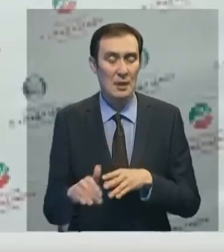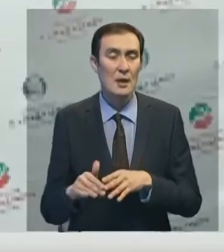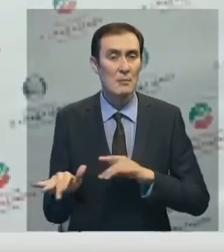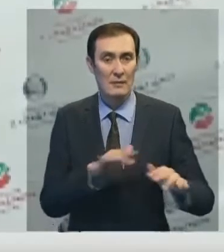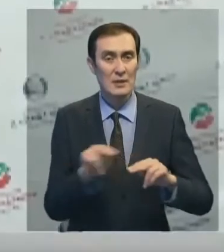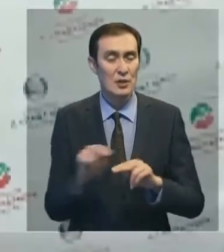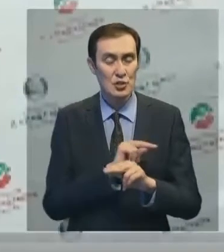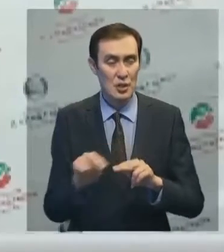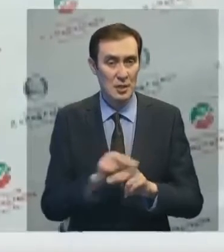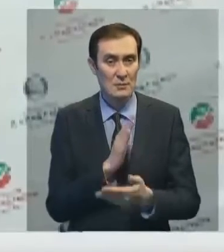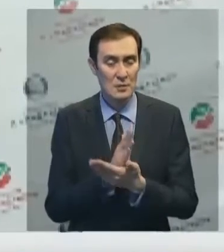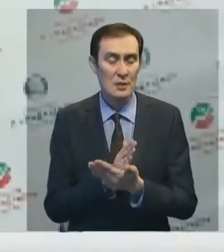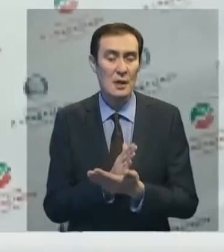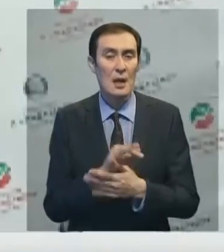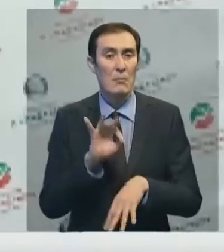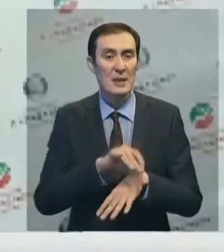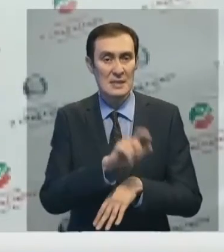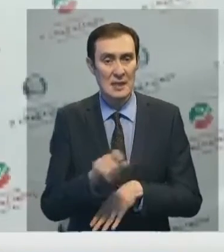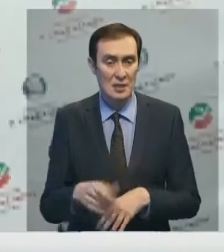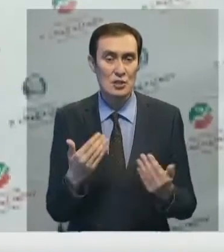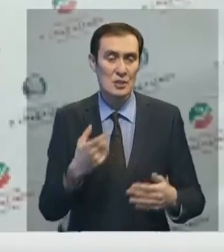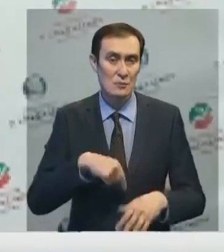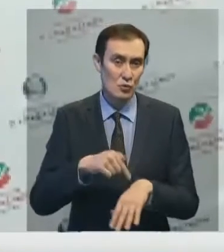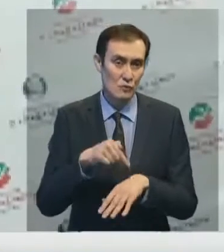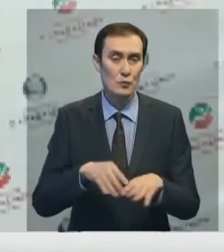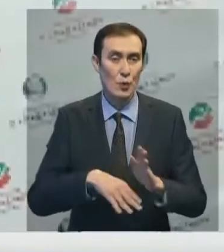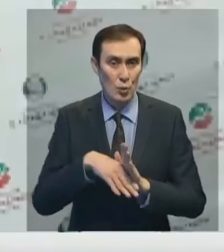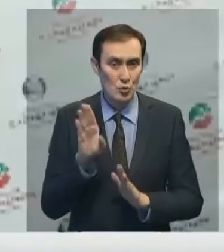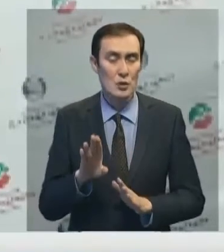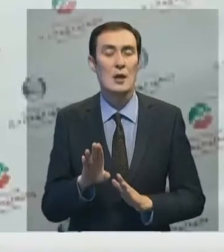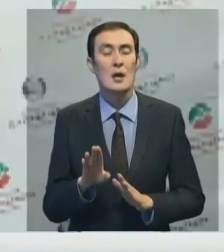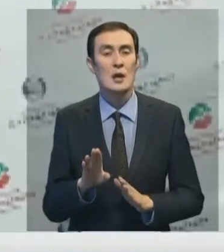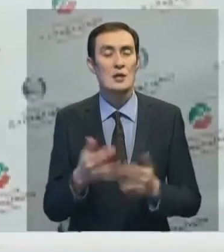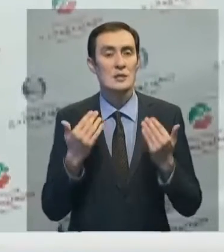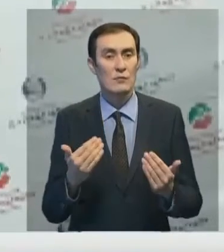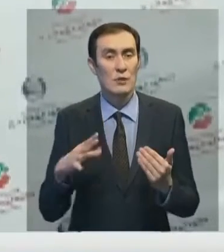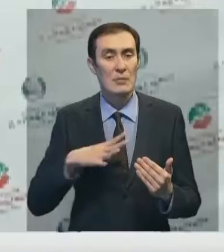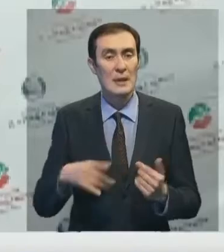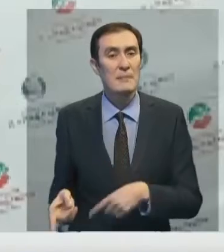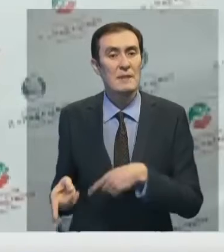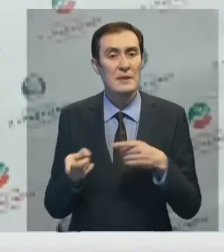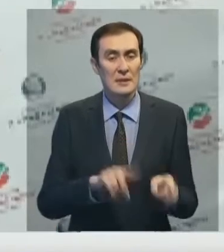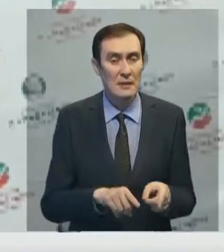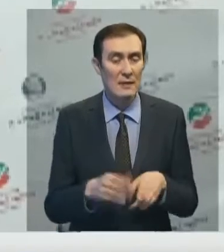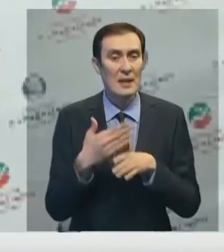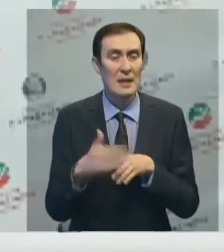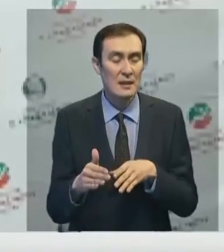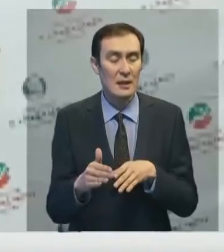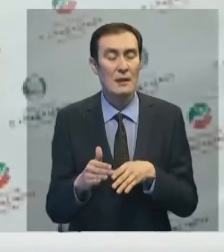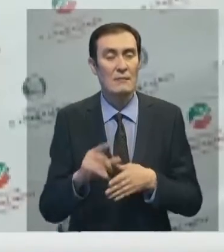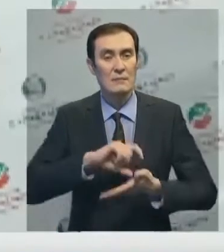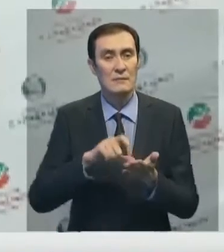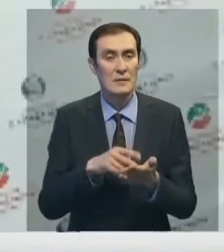проводимого лечения. Пациенты чувствуют себя гораздо лучше. Пациенты сегодня были переведены в отделение токсикологии